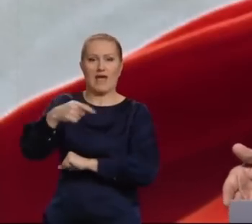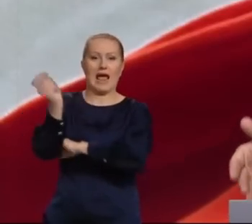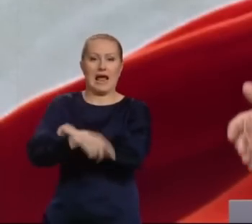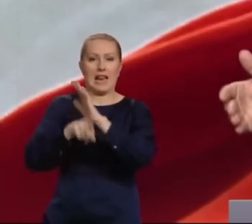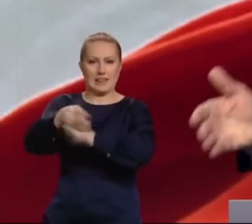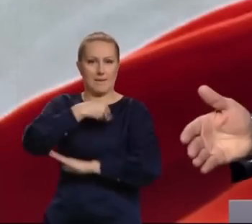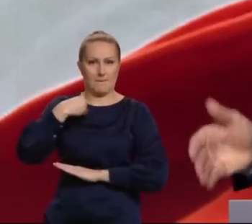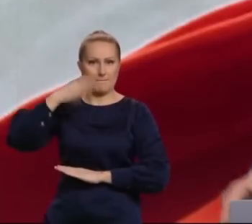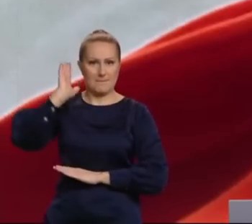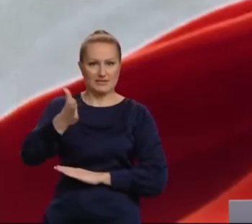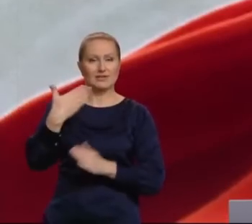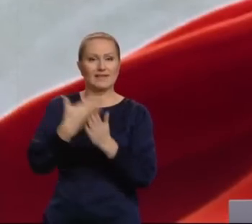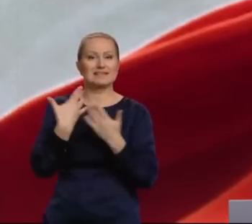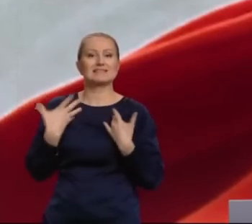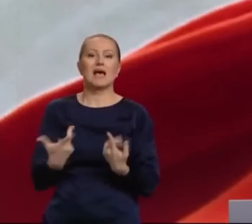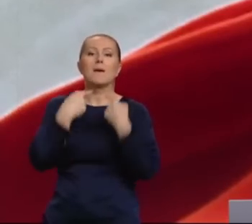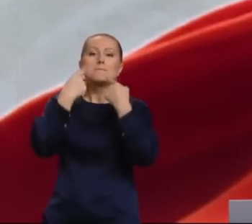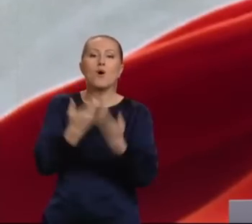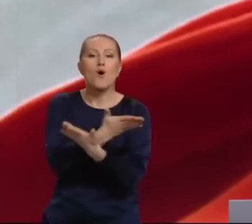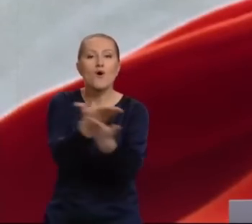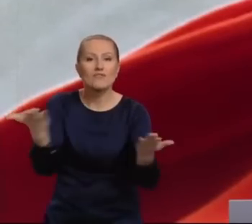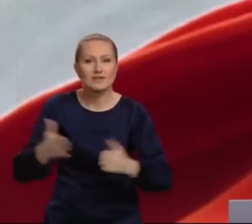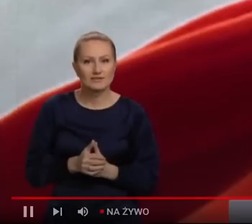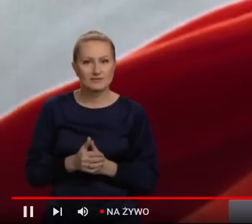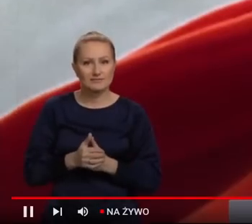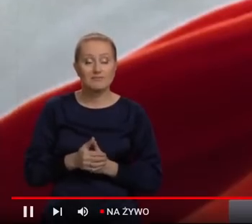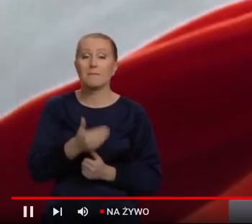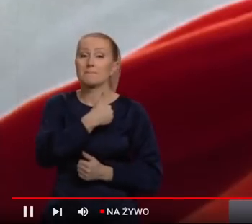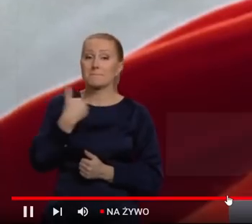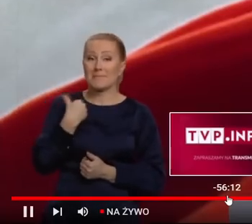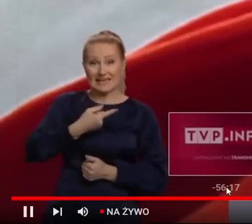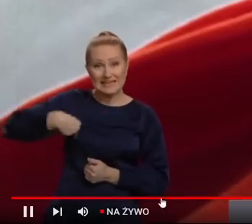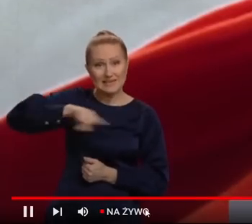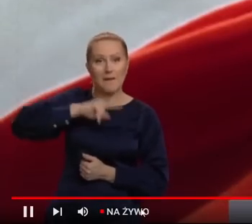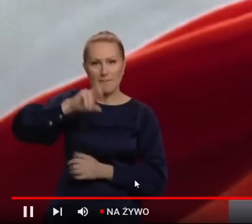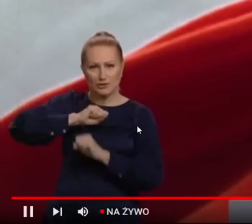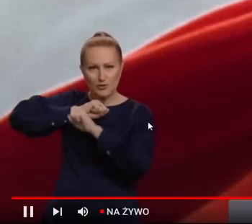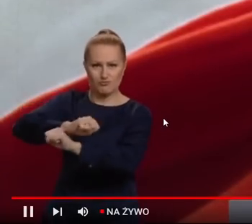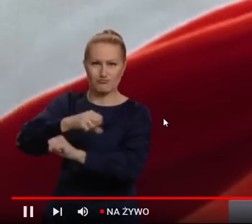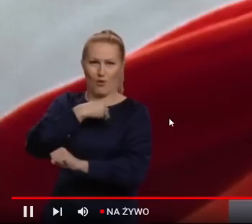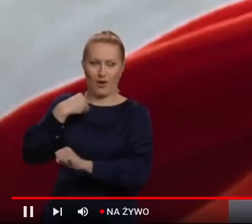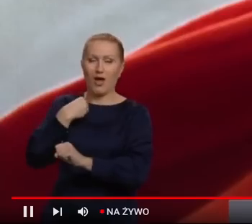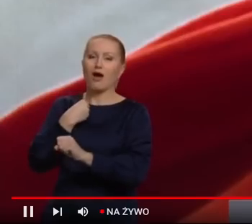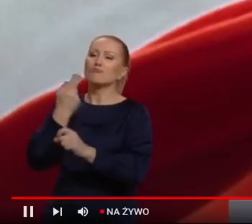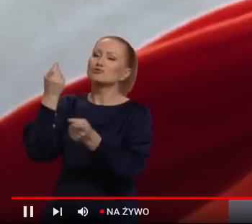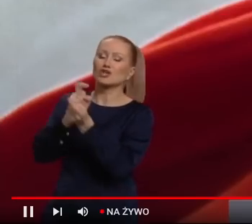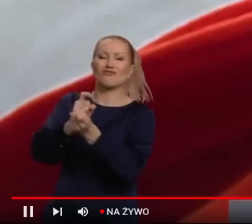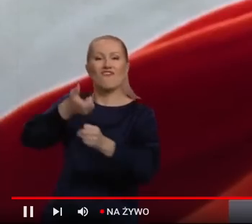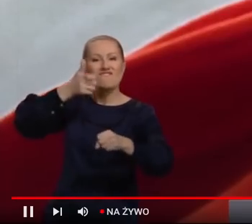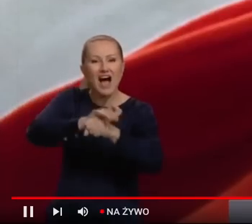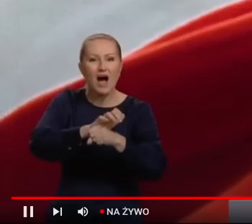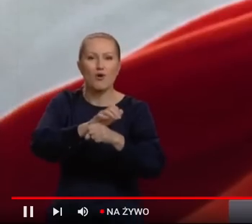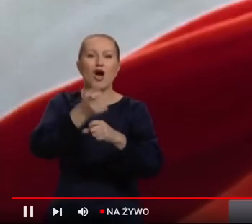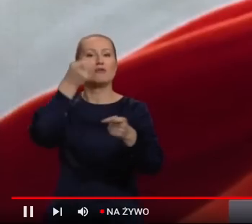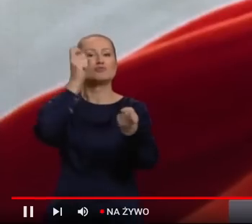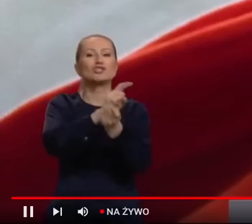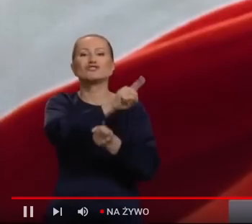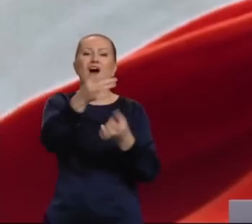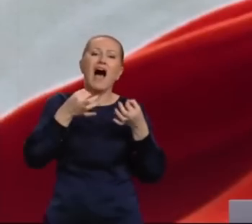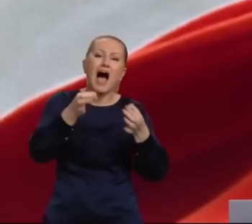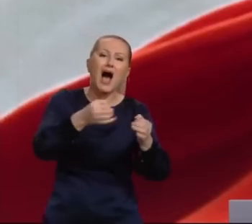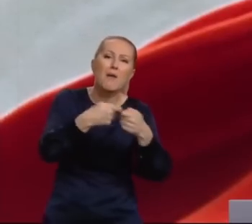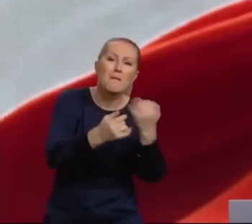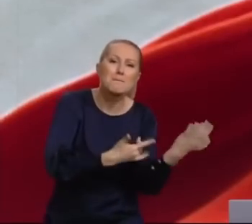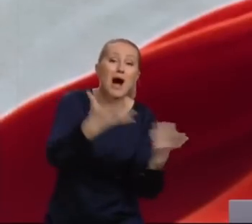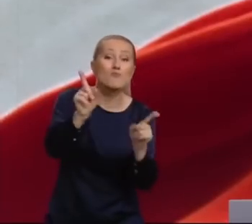Dlatego chcę powiedzieć, szanowni państwo, że my obronimy Polaków. Ale proszę pana, my pytaliśmy o cenę chleba. Autami,